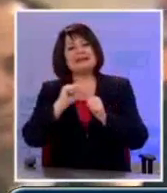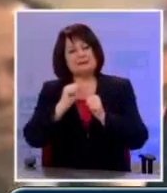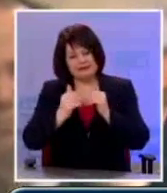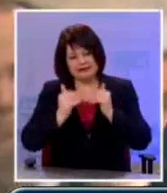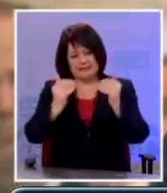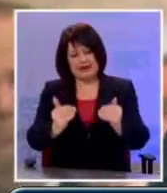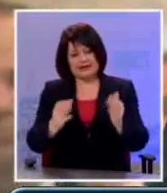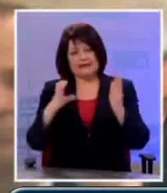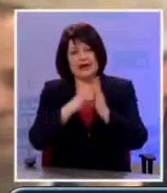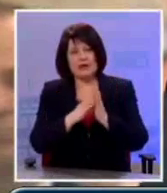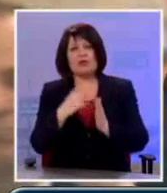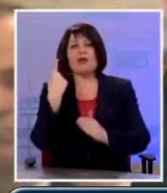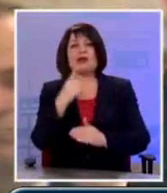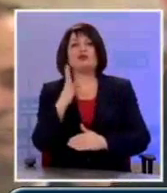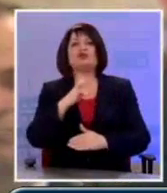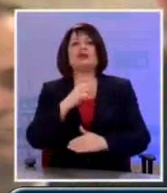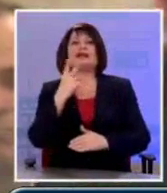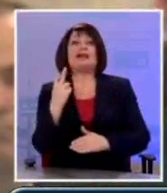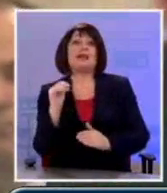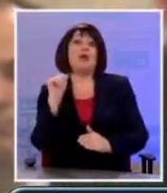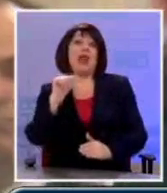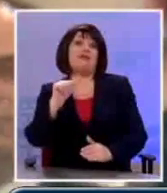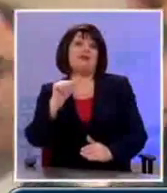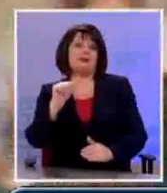με το άρθρο 142α.